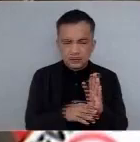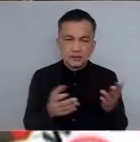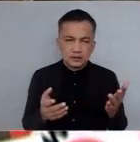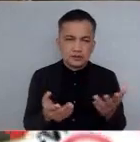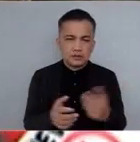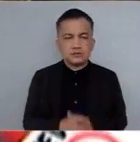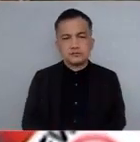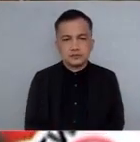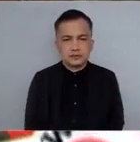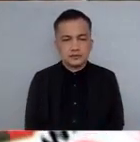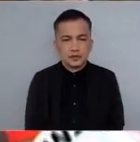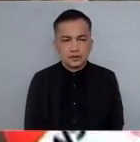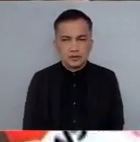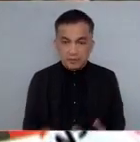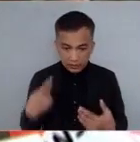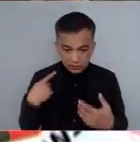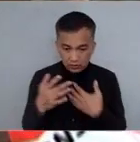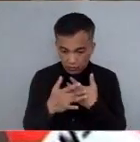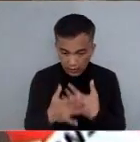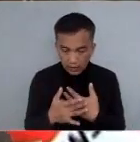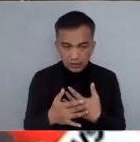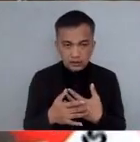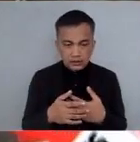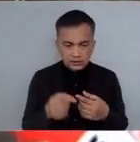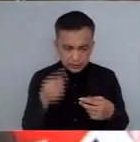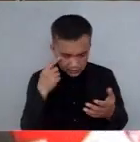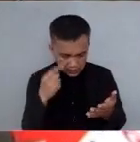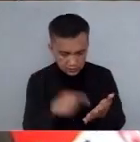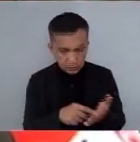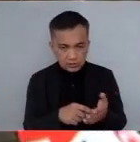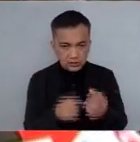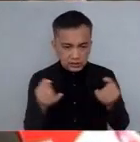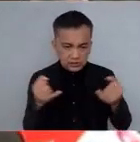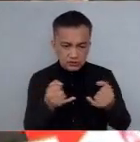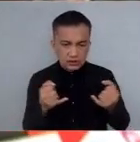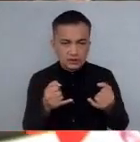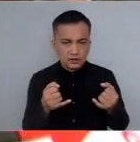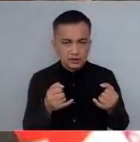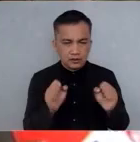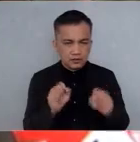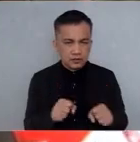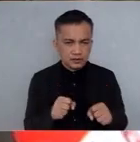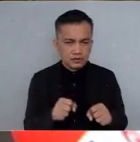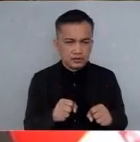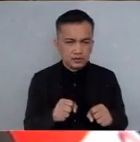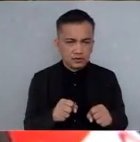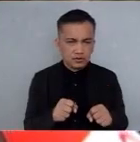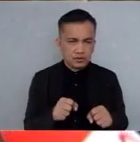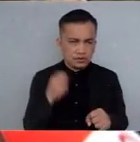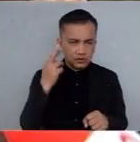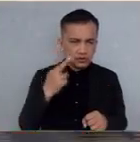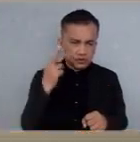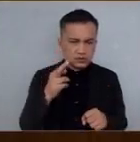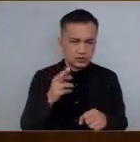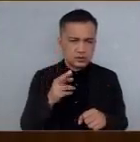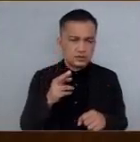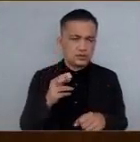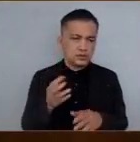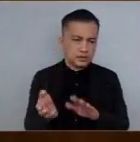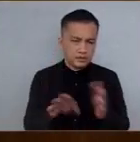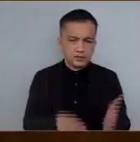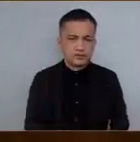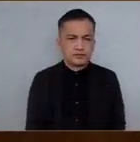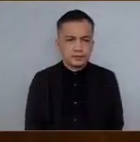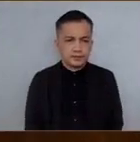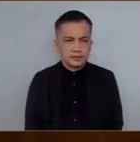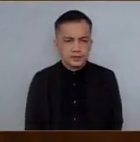ganyan. Inonote yung mga injuries na yon for yon possible malaman kung ano yung cause of death. Kasamang dumating